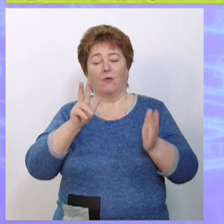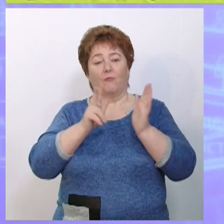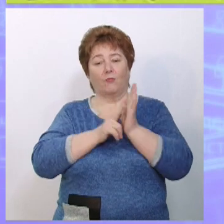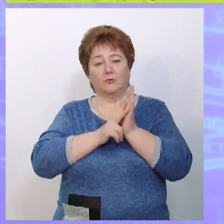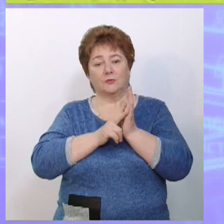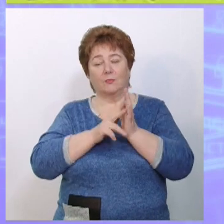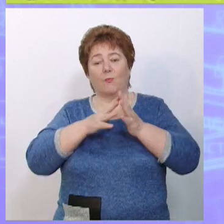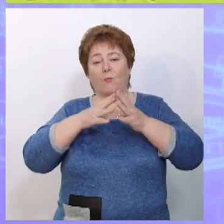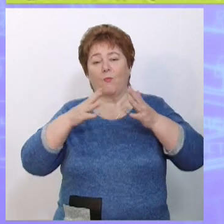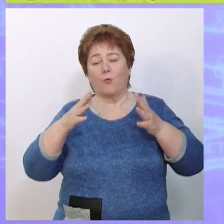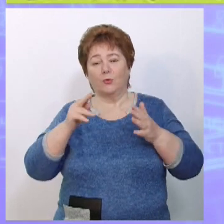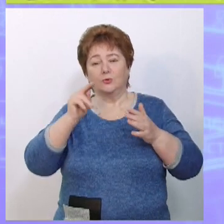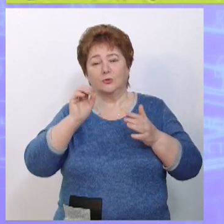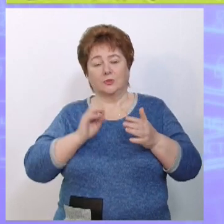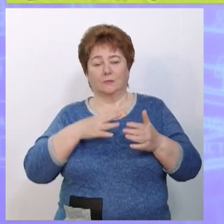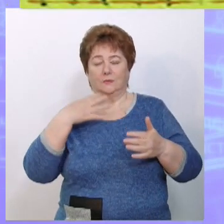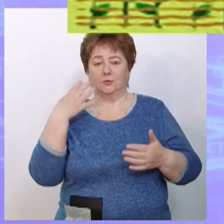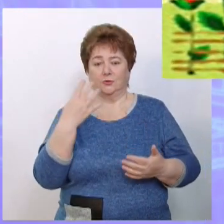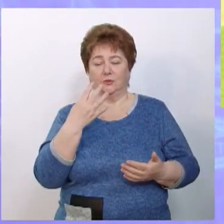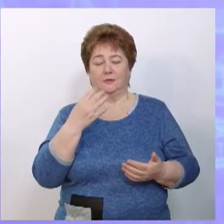8 больше, чем 4.